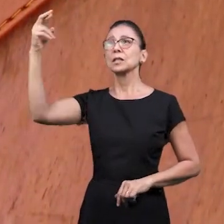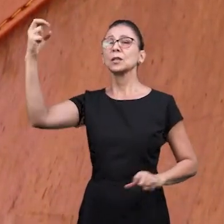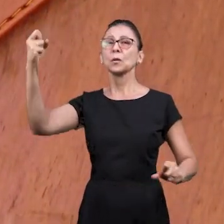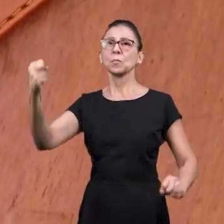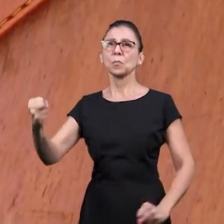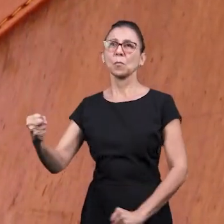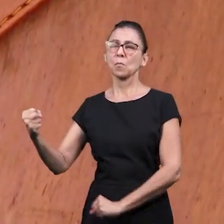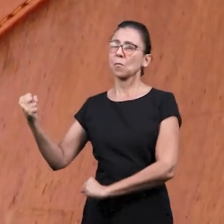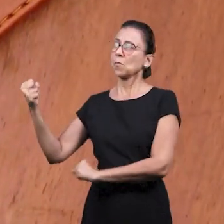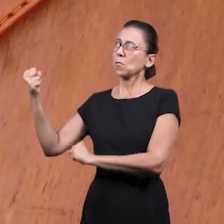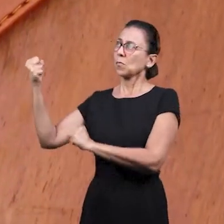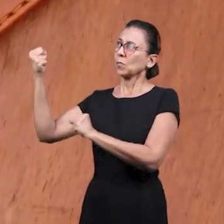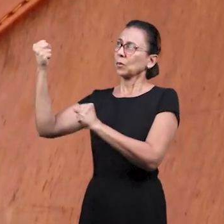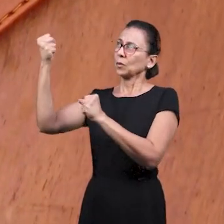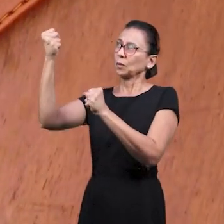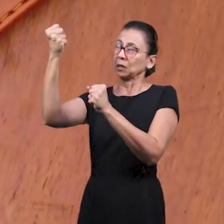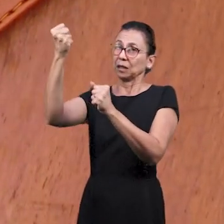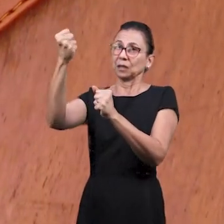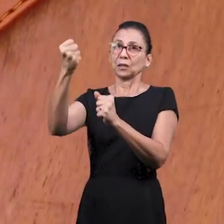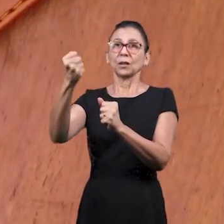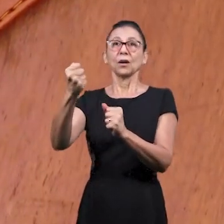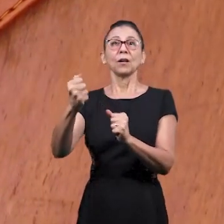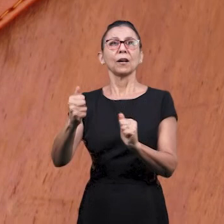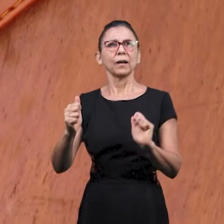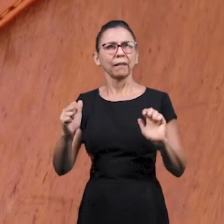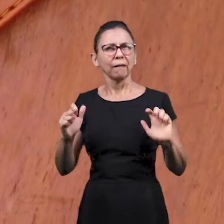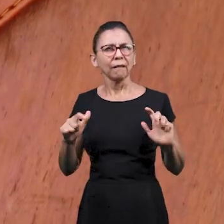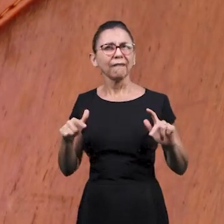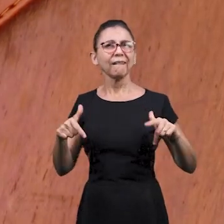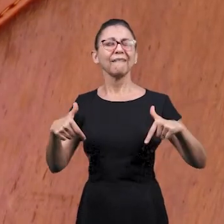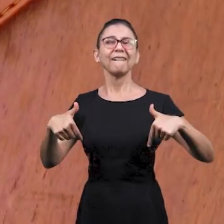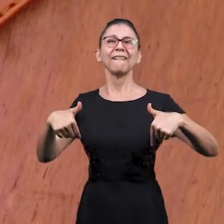Припаяшься мечом Твоим, герой.